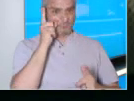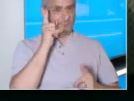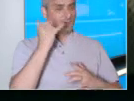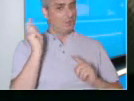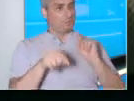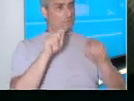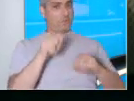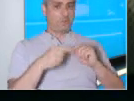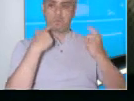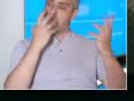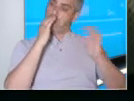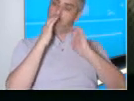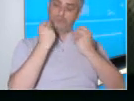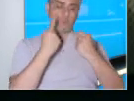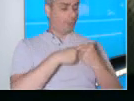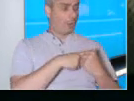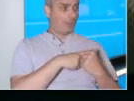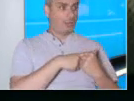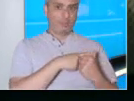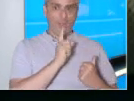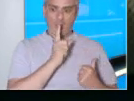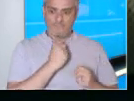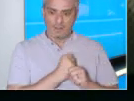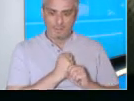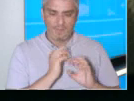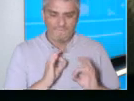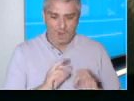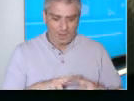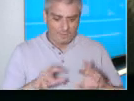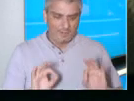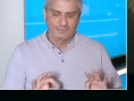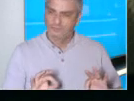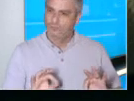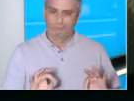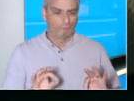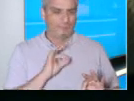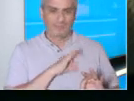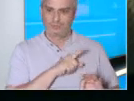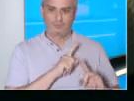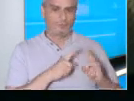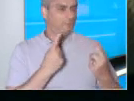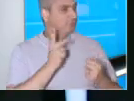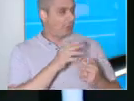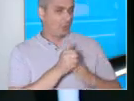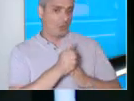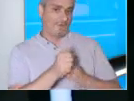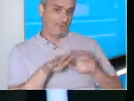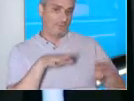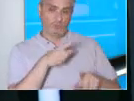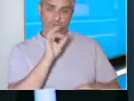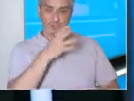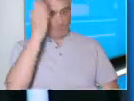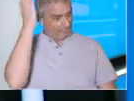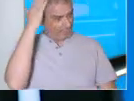הם באים אליכם, מדברים בתקשורת משהו אחד, אבל בפועל, במציאות, האינטרס שלהם, האינטרס שלהם שונים לגמרי. הממשלה של